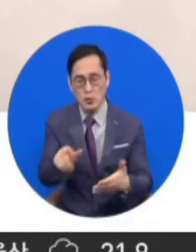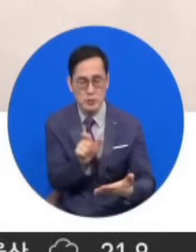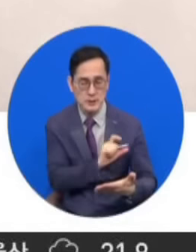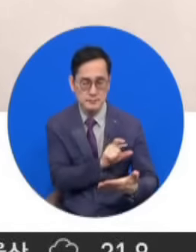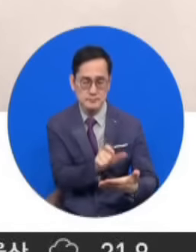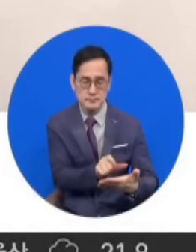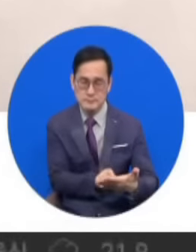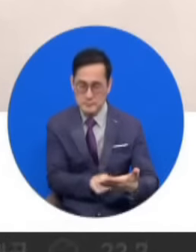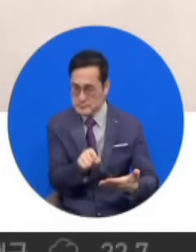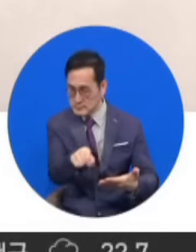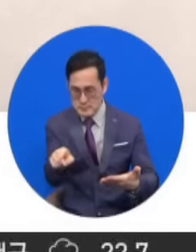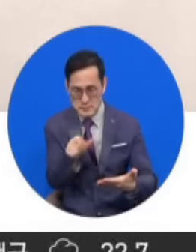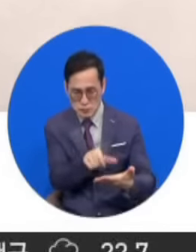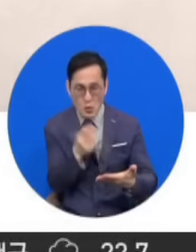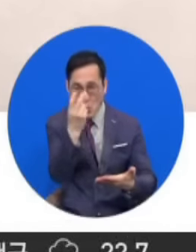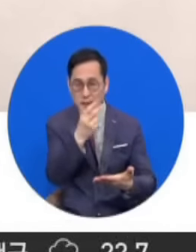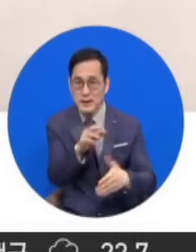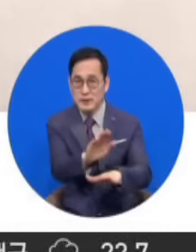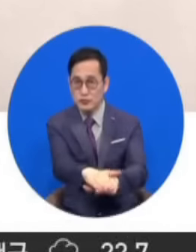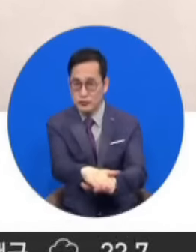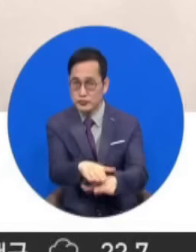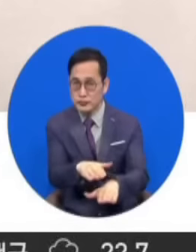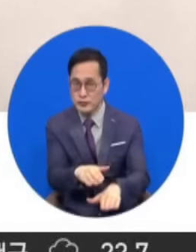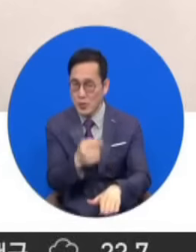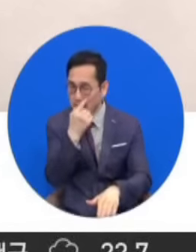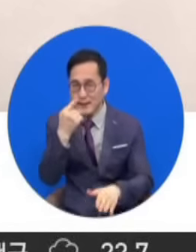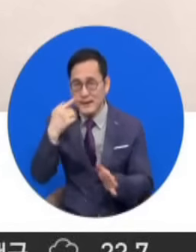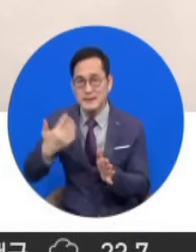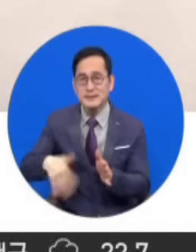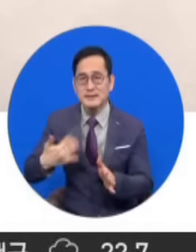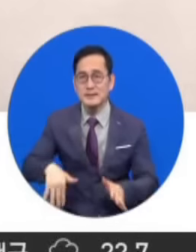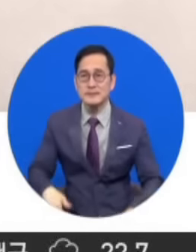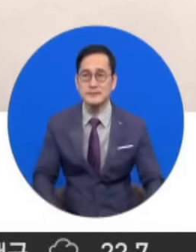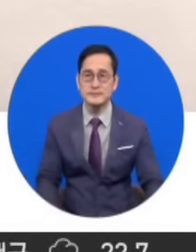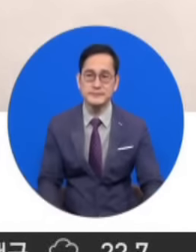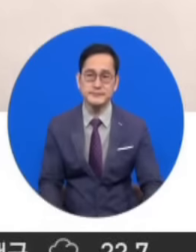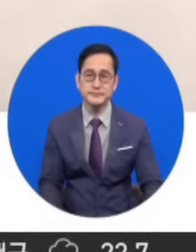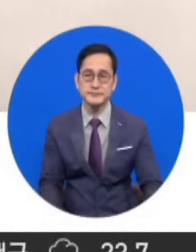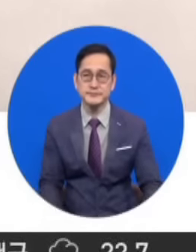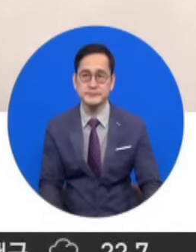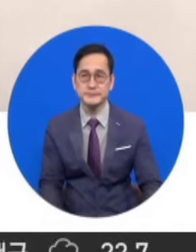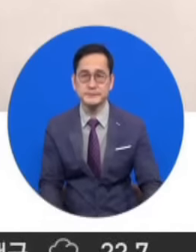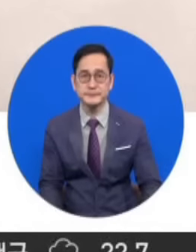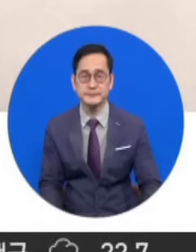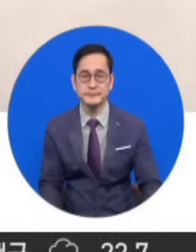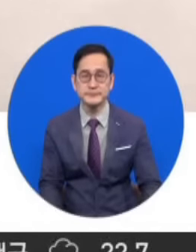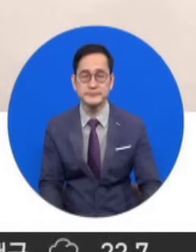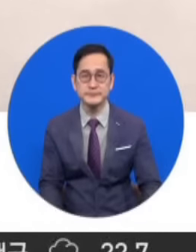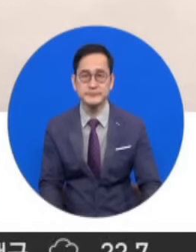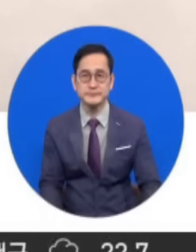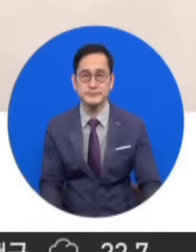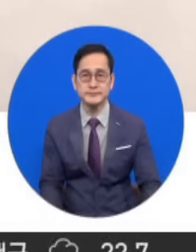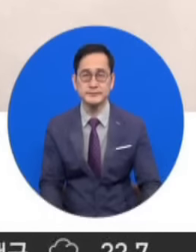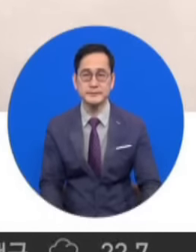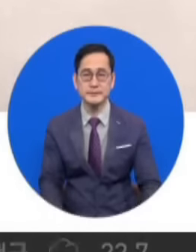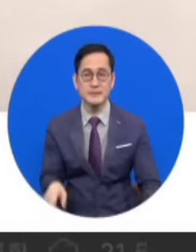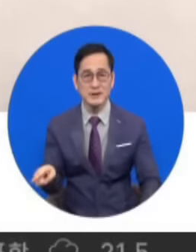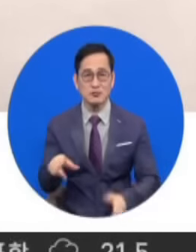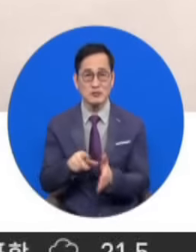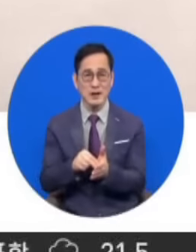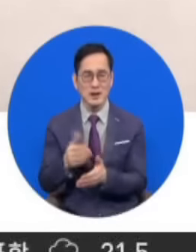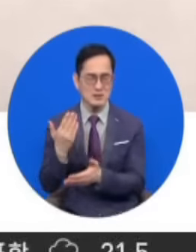됐고 그러니까 어제 마지막 얘기로는 아직까지 그 여부를 확인하지 못하고 판단하지 않았다는 건데 지금 이 이슈가 제기된